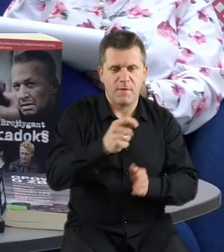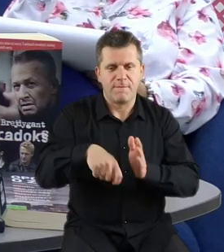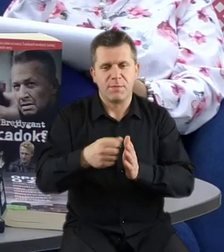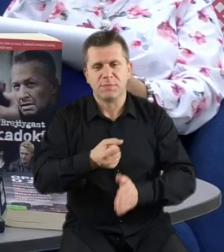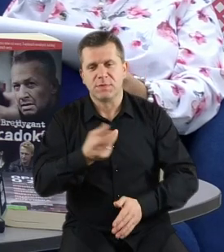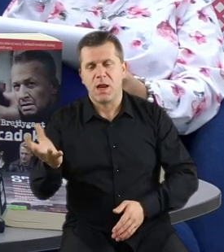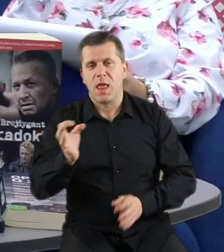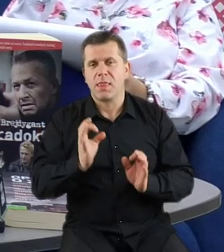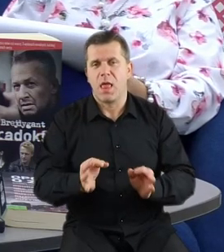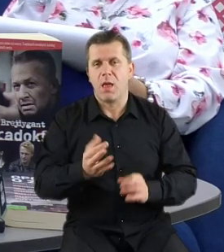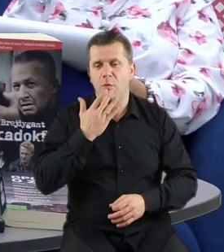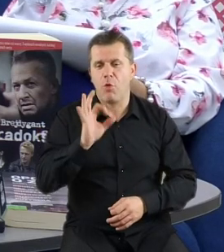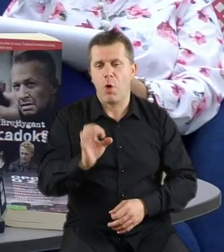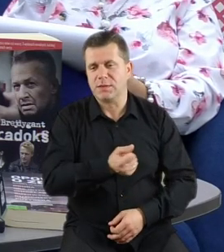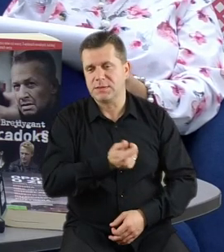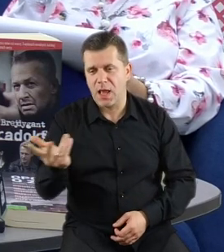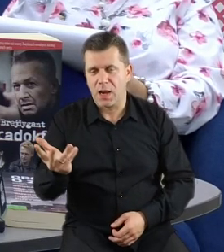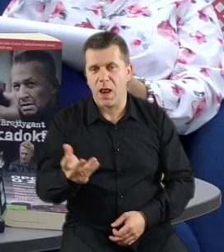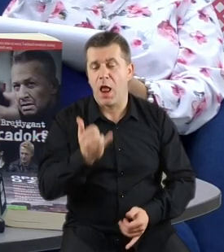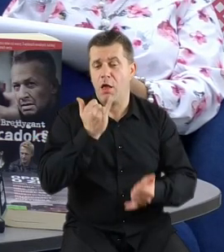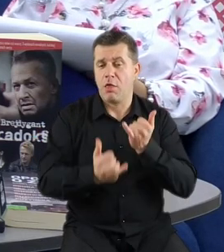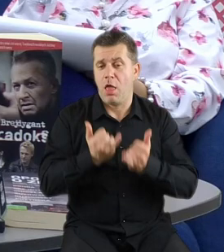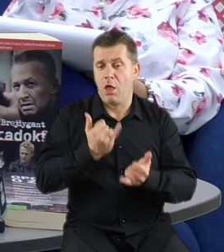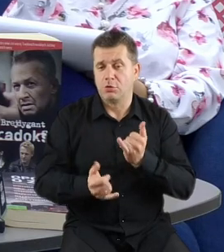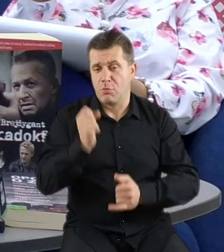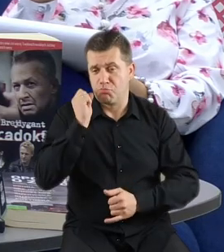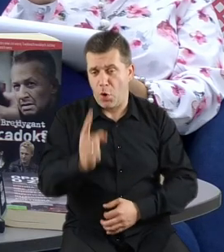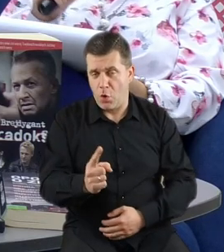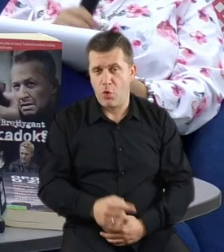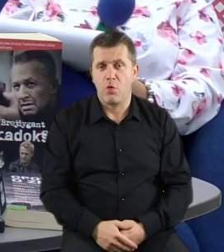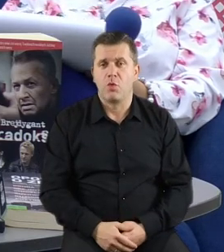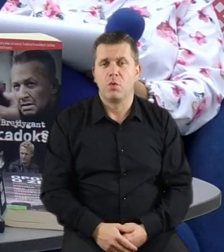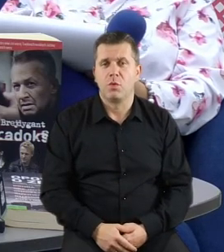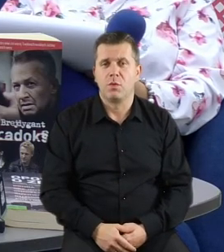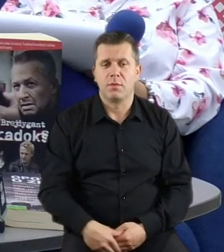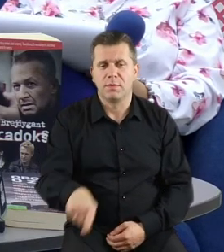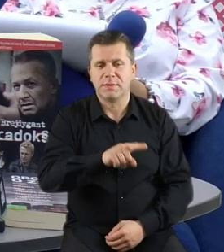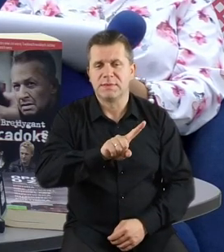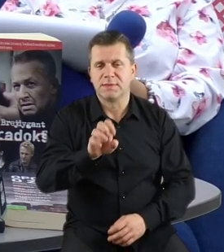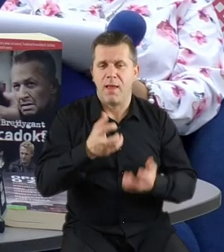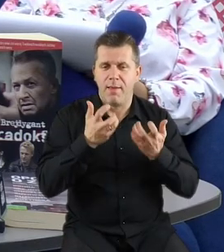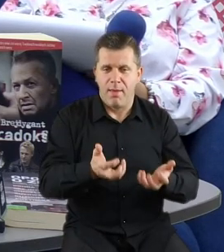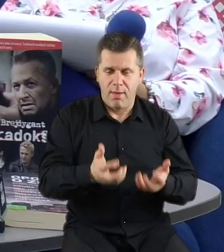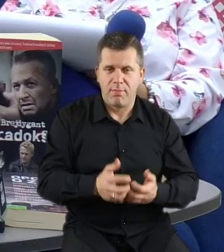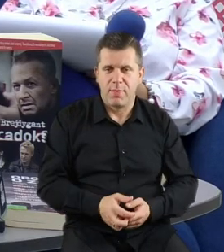czy o serialu? Teraz mówimy o serialu, natomiast jeżeli pojawi się